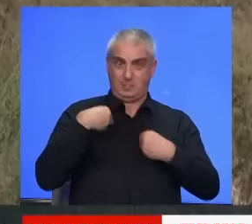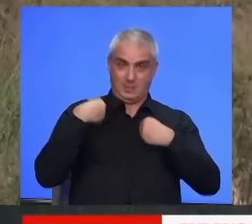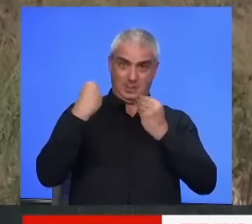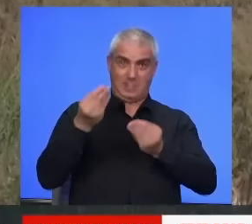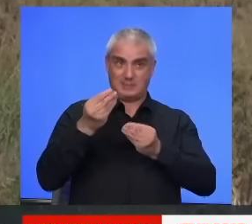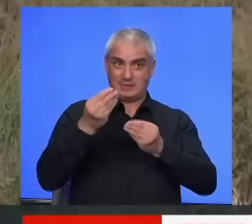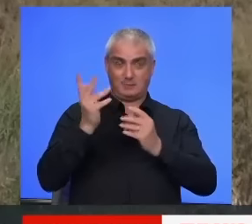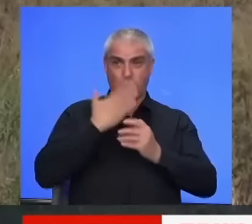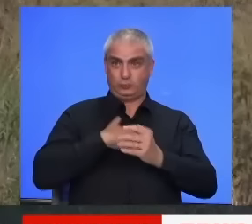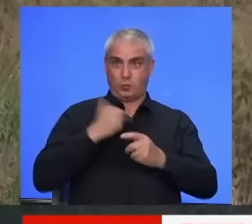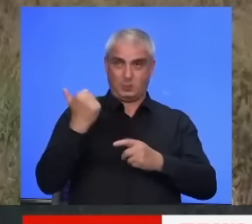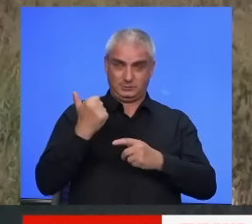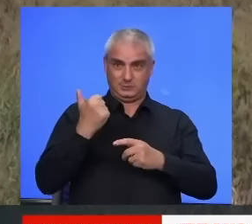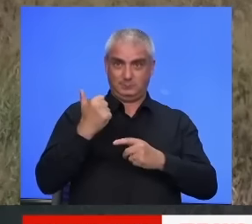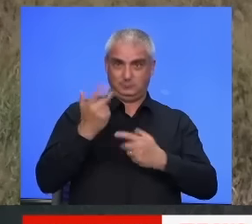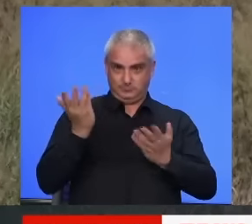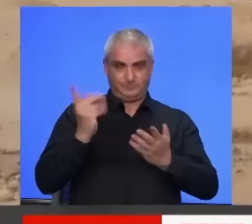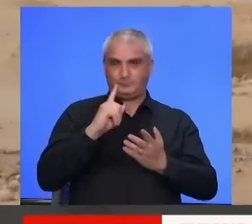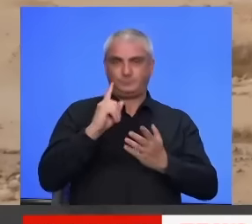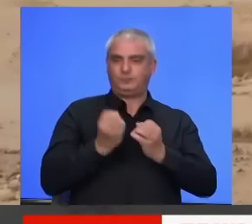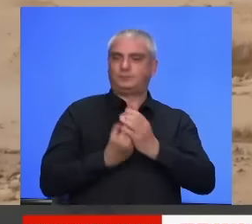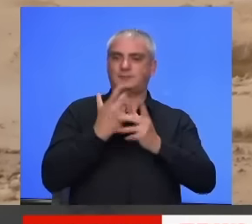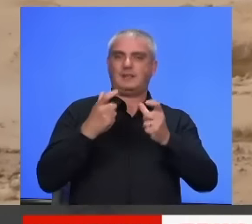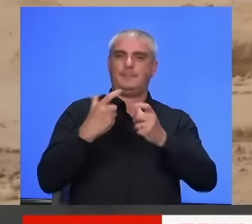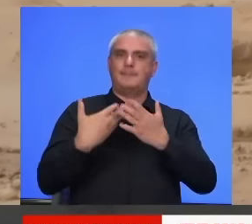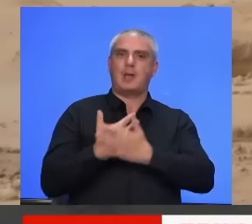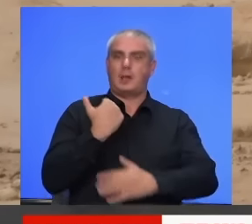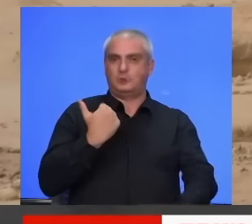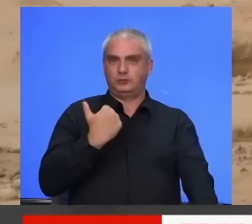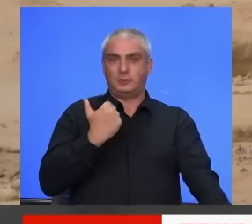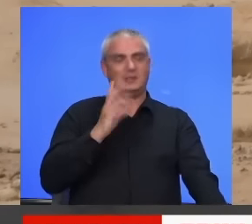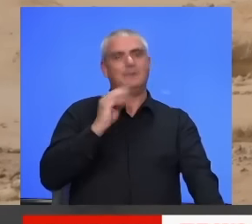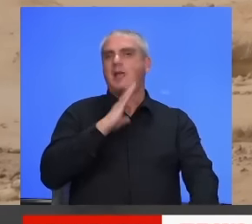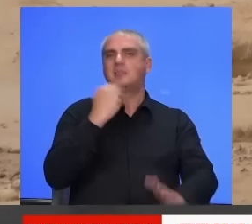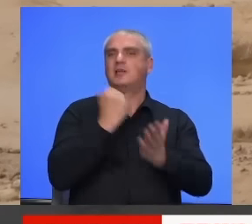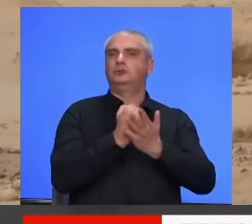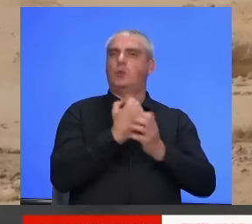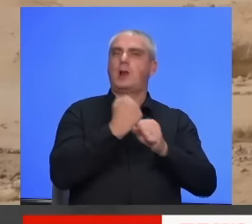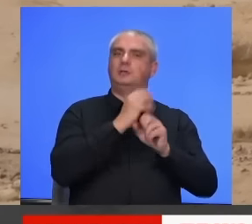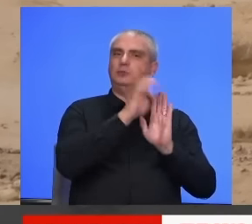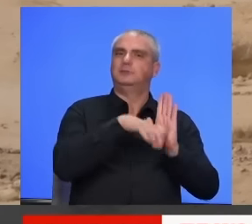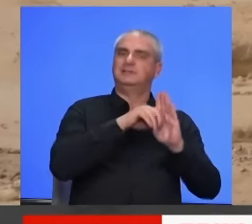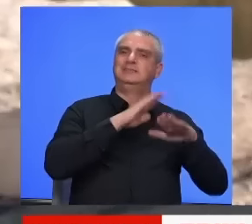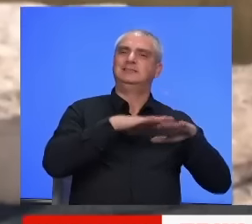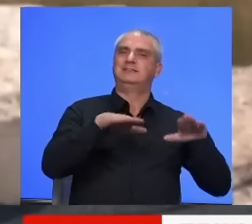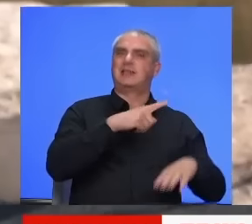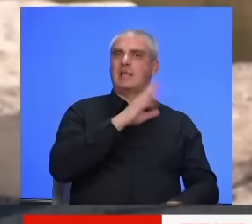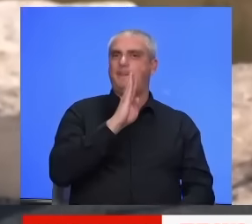את מבוקשה, כלומר, לא להקים את הבריכה החדשה, כל עוד אין אישור לבצע קריאה בשדה בריר.